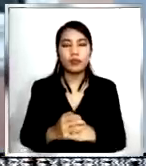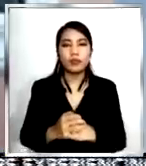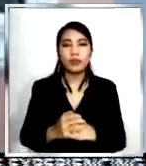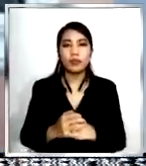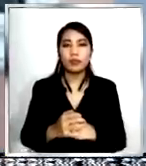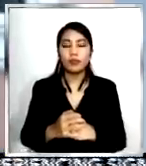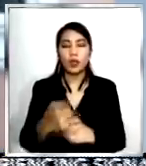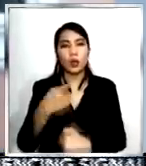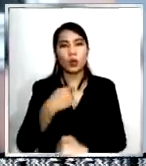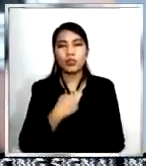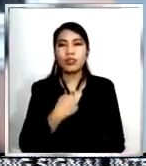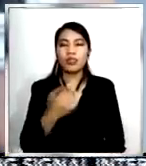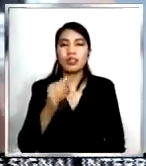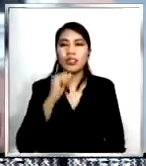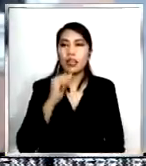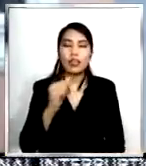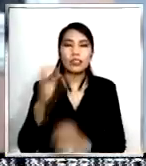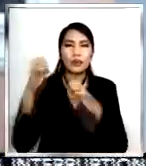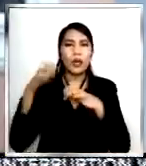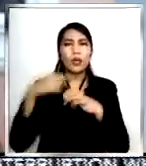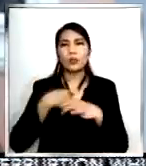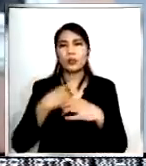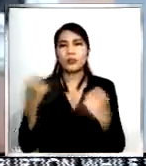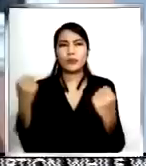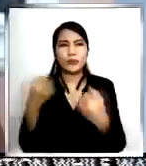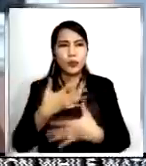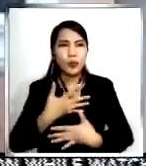Sila takot, takot na nakuha.